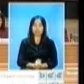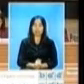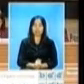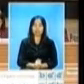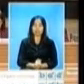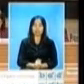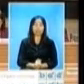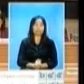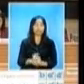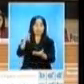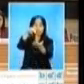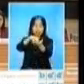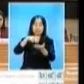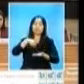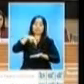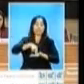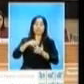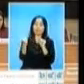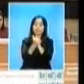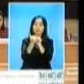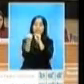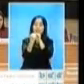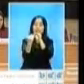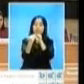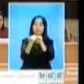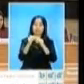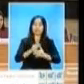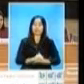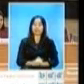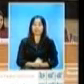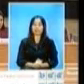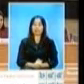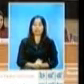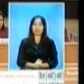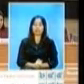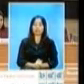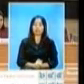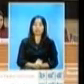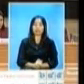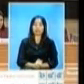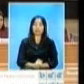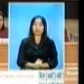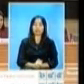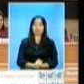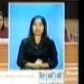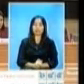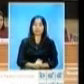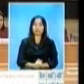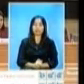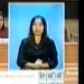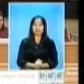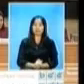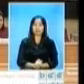างถ้าไม่เป็นกลางแล้วค่อยว่ากันแต่พฤติกรรมและพฤตินัยกลับล้ำเส้นความเป็นกลางไปแล้ว